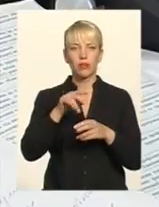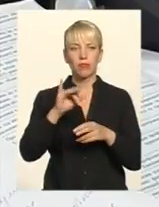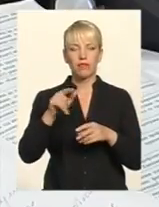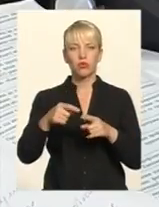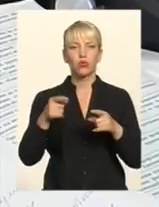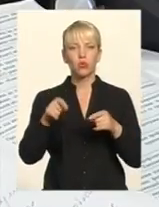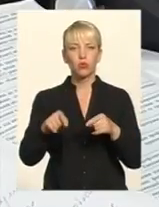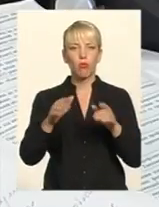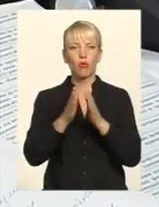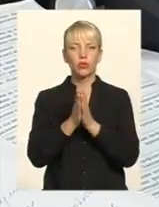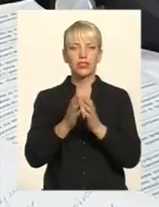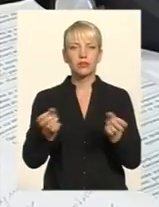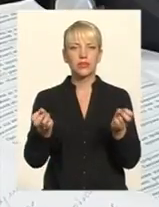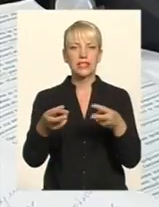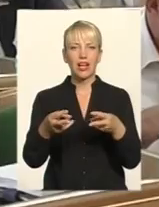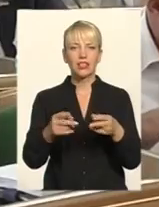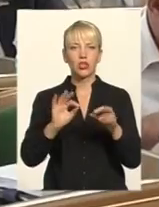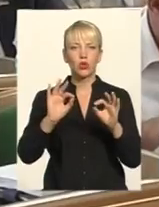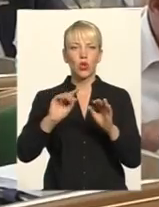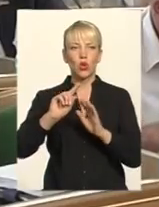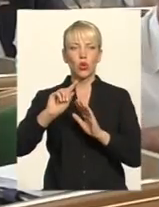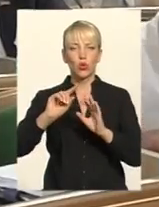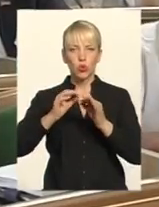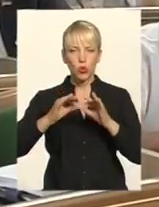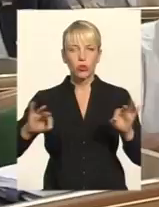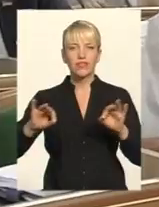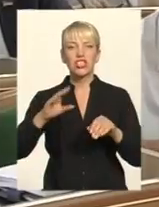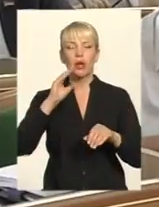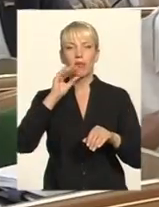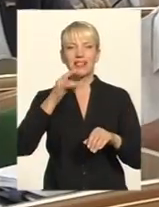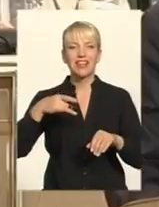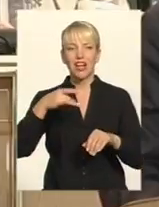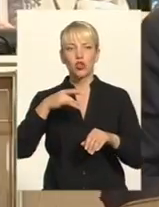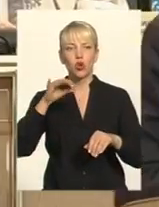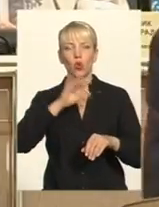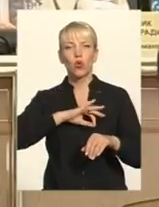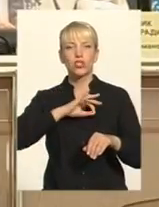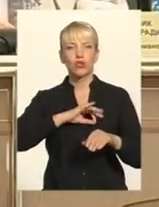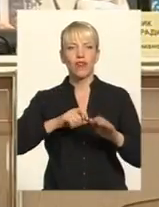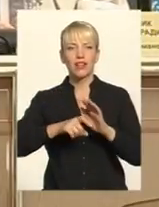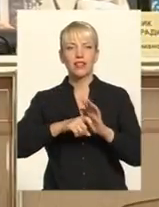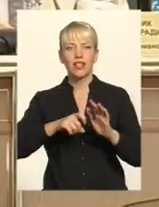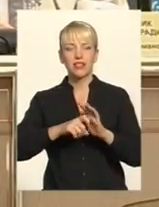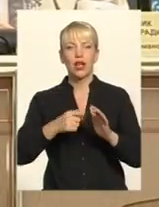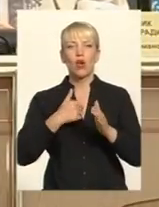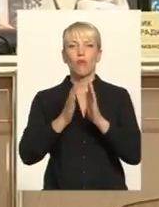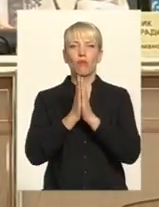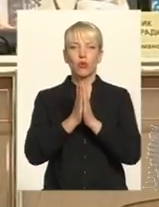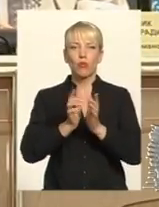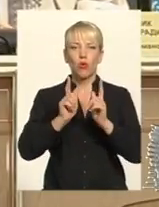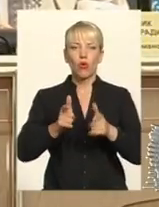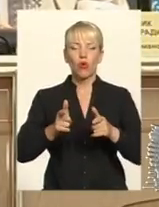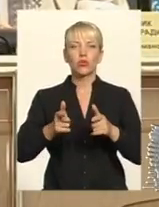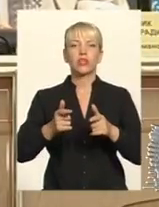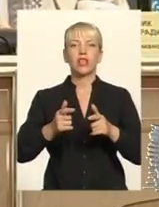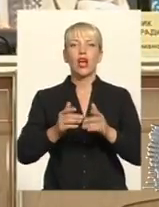спеціального дозволу на користування надрами у Шепетівському районі. До слова, вже не вперше. Ми просимо погодити клопотання щодо